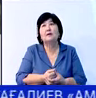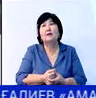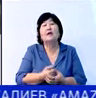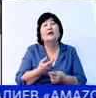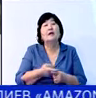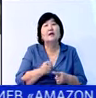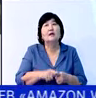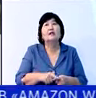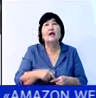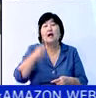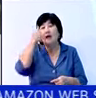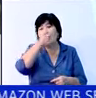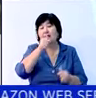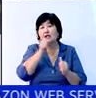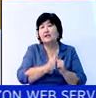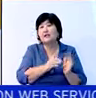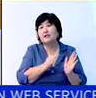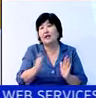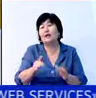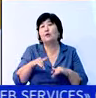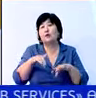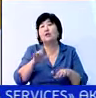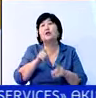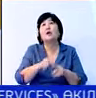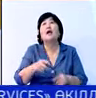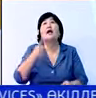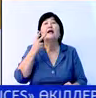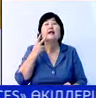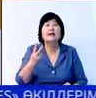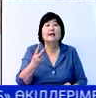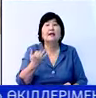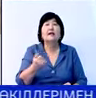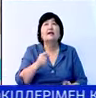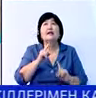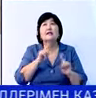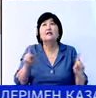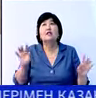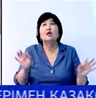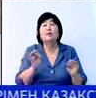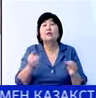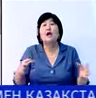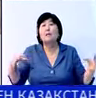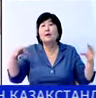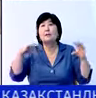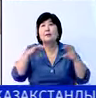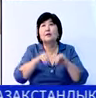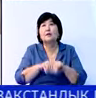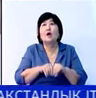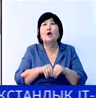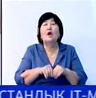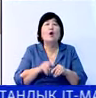осы жылда өткіземіз деген уәде беріп отыр. Екі стильдегі музыканы бір-біріне қосып, соны